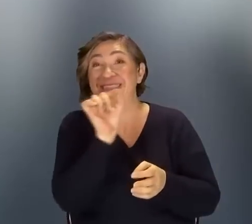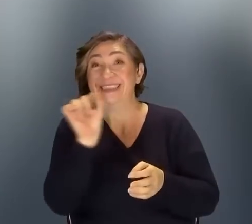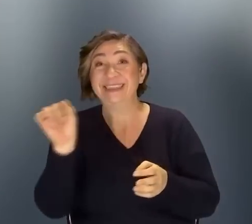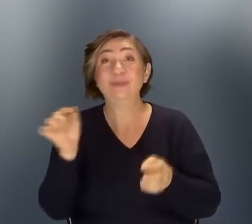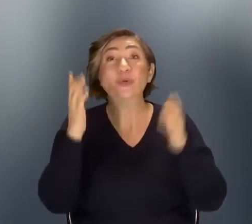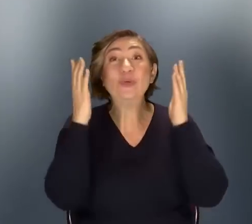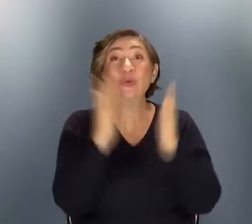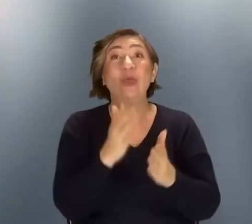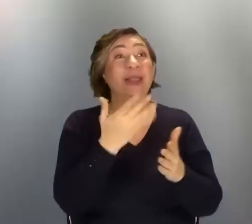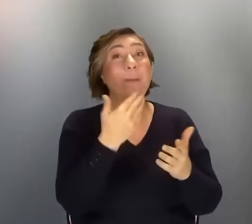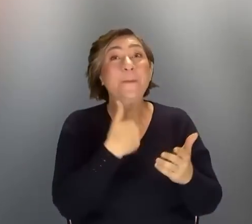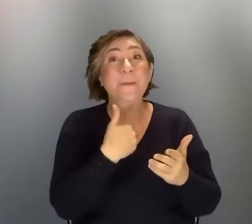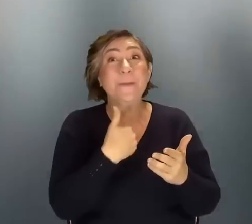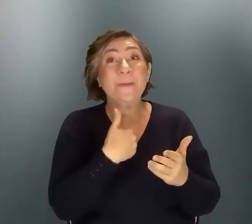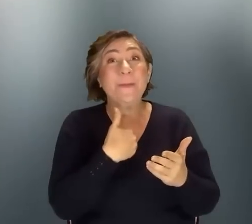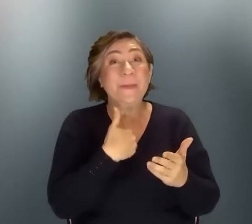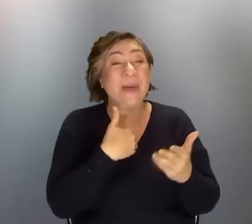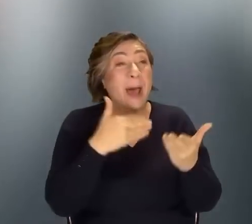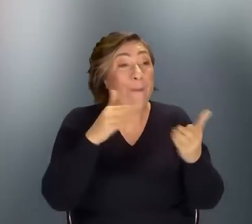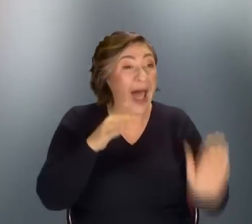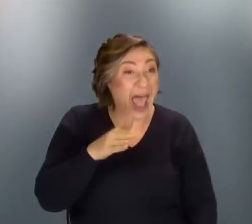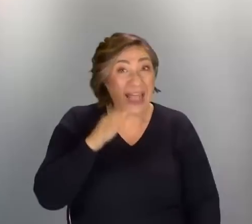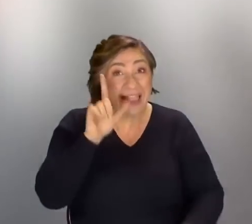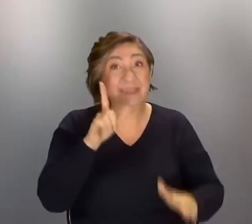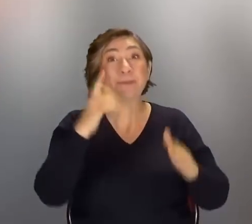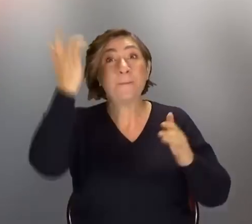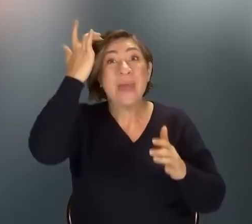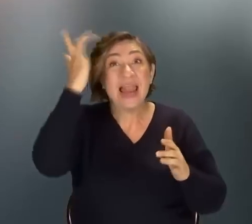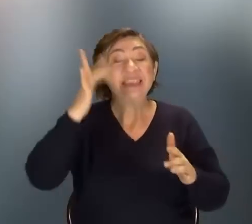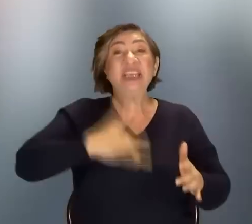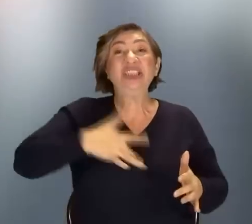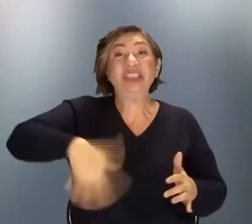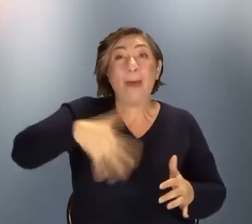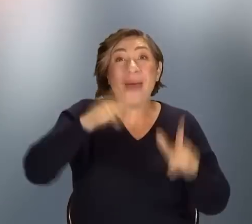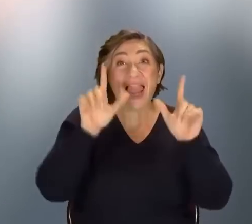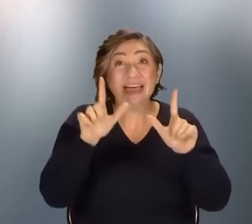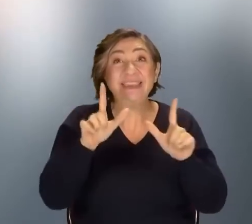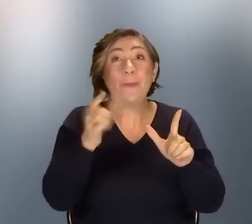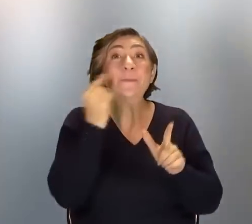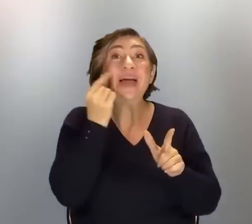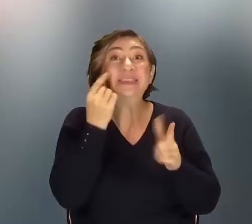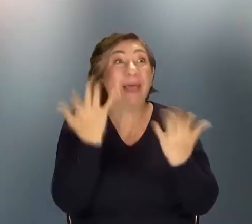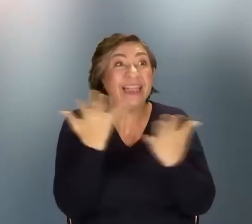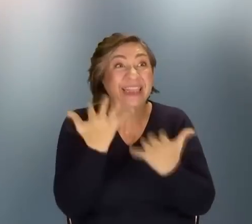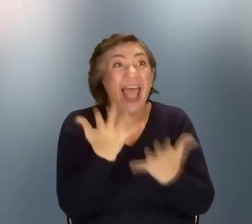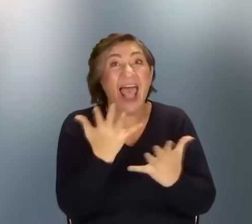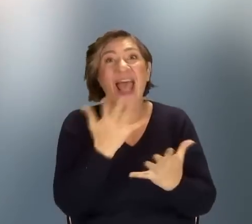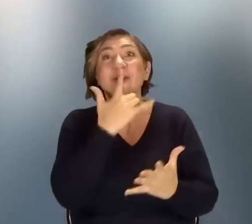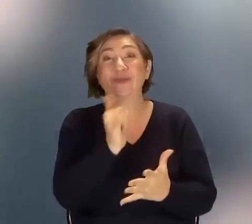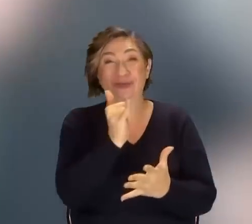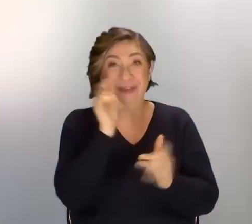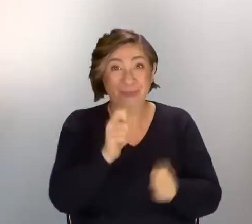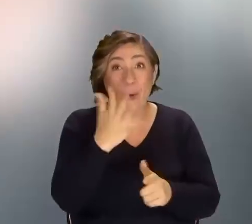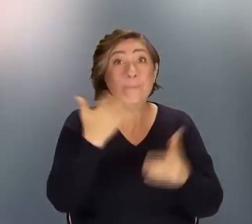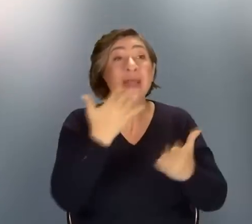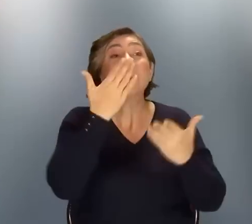Hayallerimle oynadım. Ayak lazım. Paça lazım. İşkembe lazım. Mercimekle.